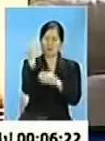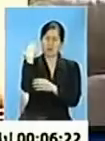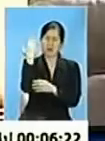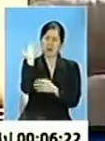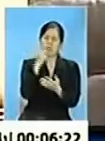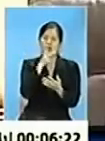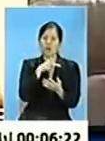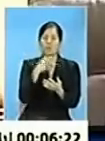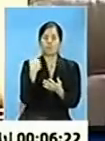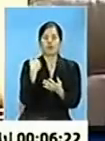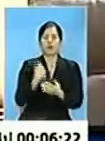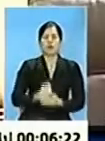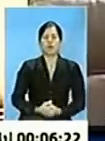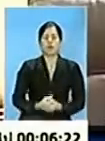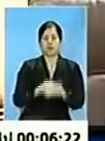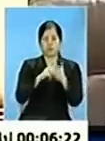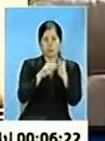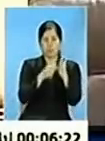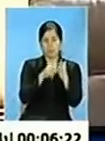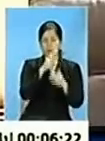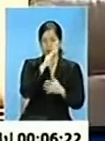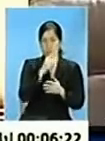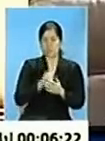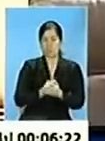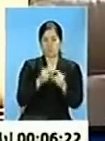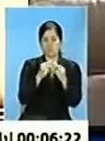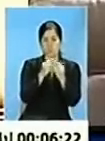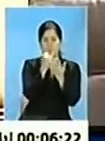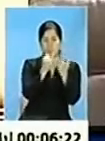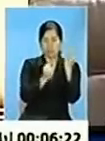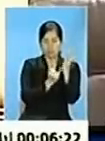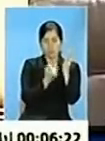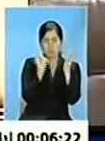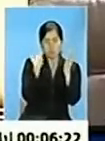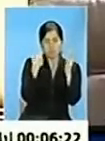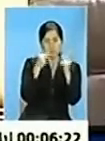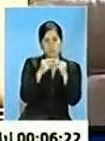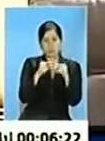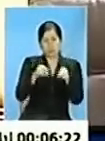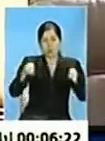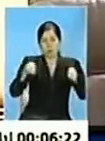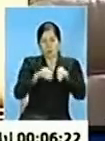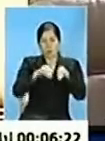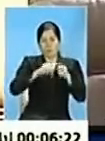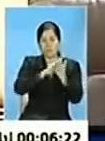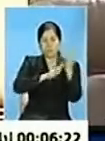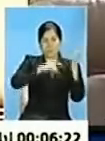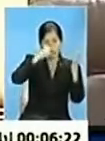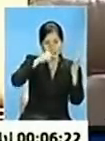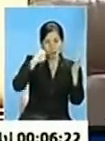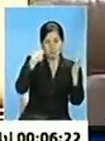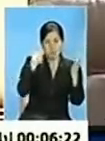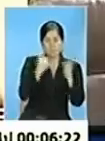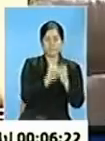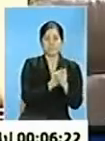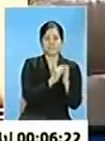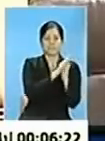ไอ้ออกไปนอกประเทศเนี่ยก่อนผมมามีการทำเข้ามาอยู่ในราชจักรไทย30